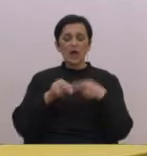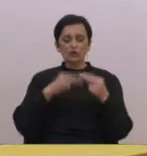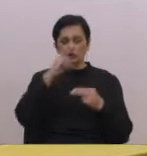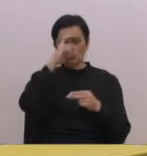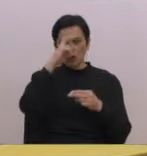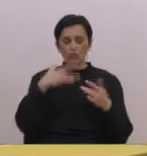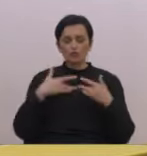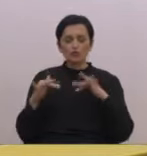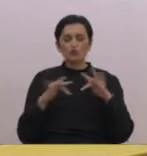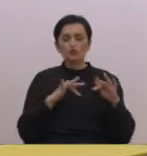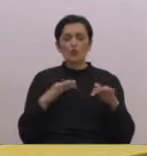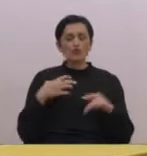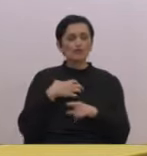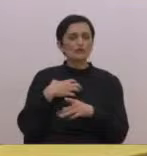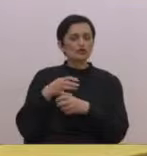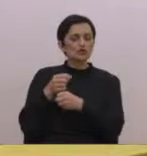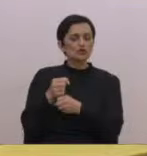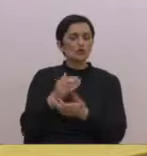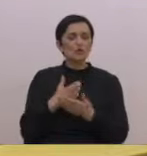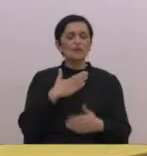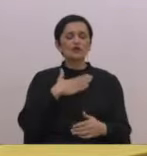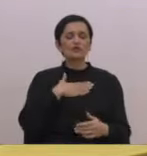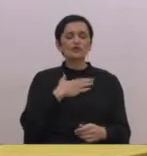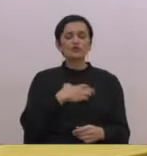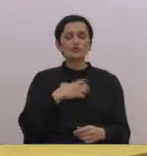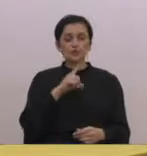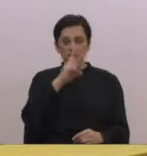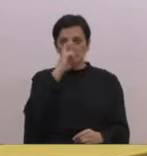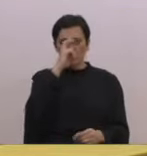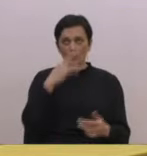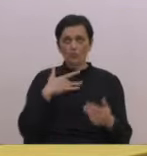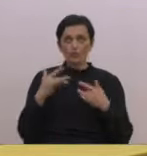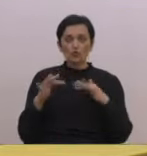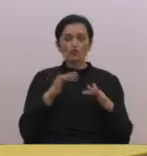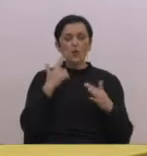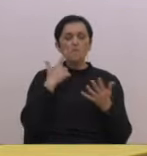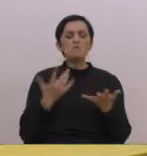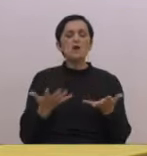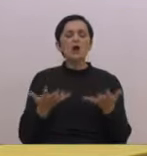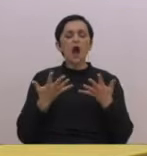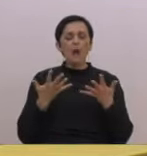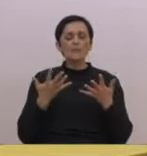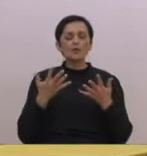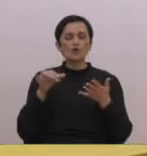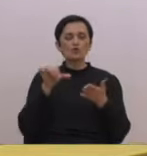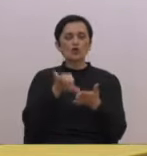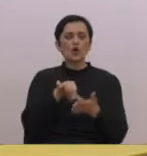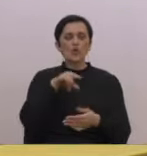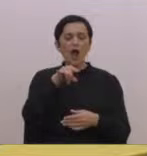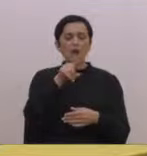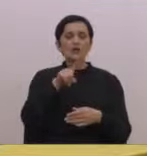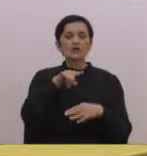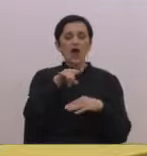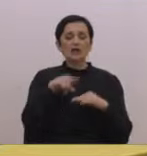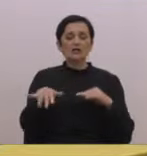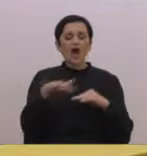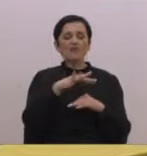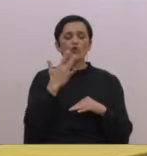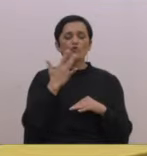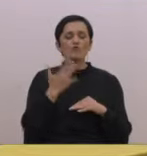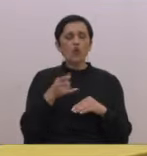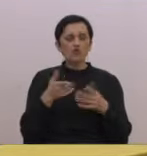roli mishnovan shezgudulia chventvis mishnovania rom sakhamtsipos roli ikhos kapiot tsarmochneli aeroportshi rata aviatsiis politika ikhos